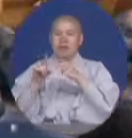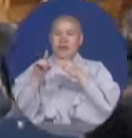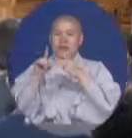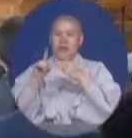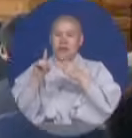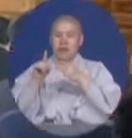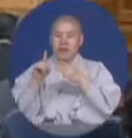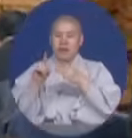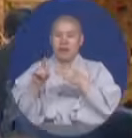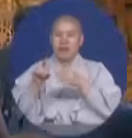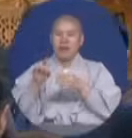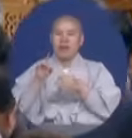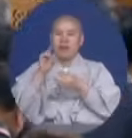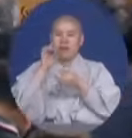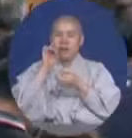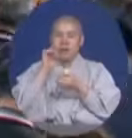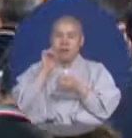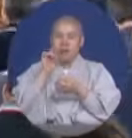이미